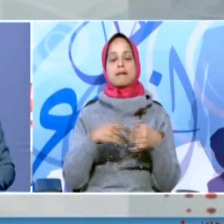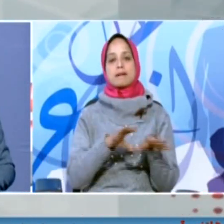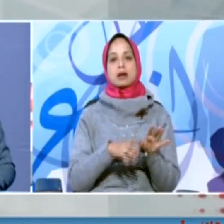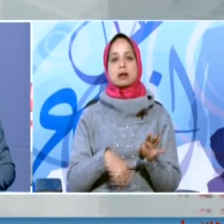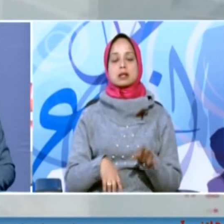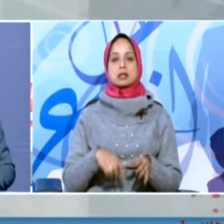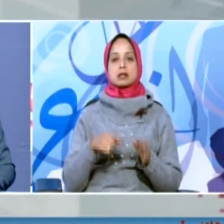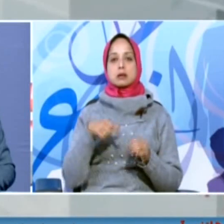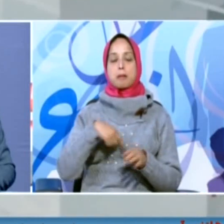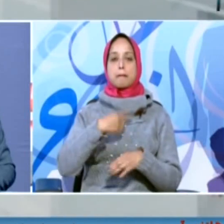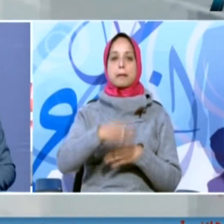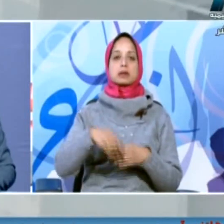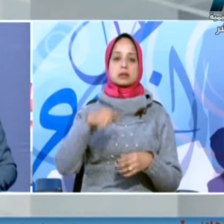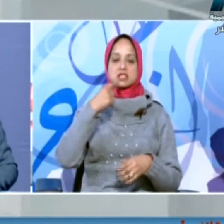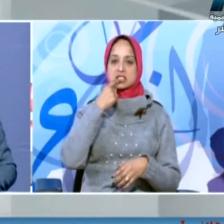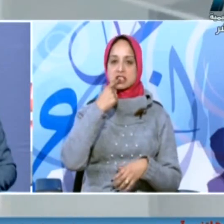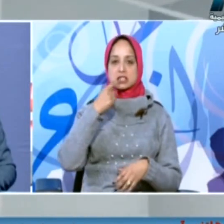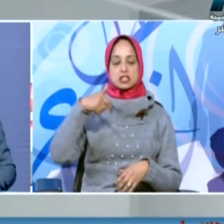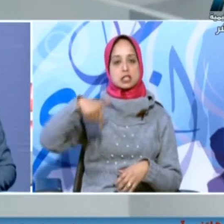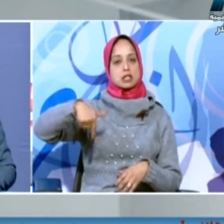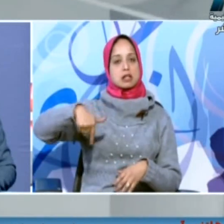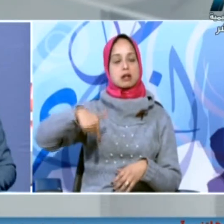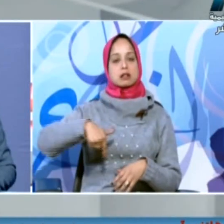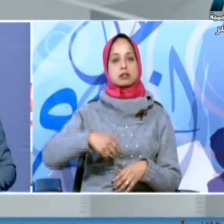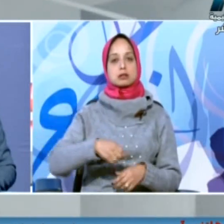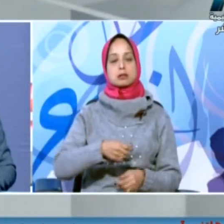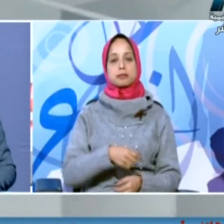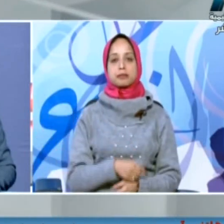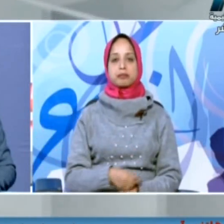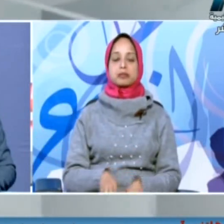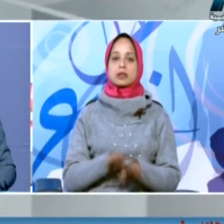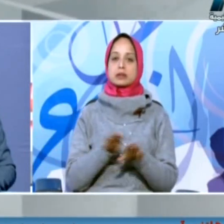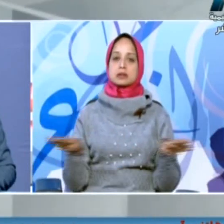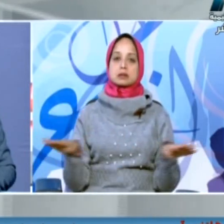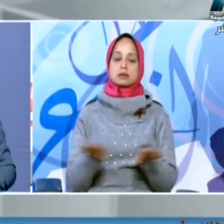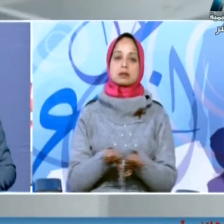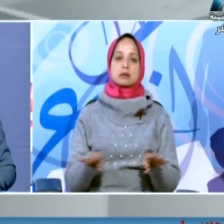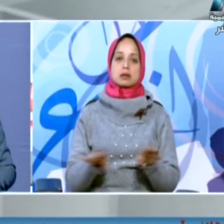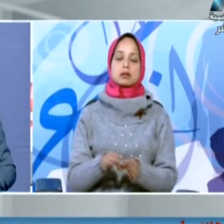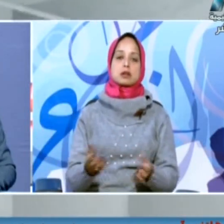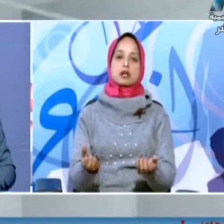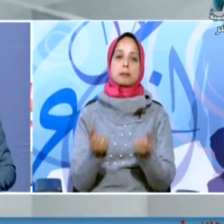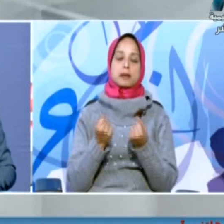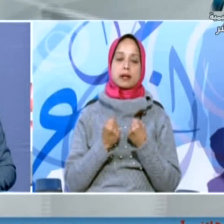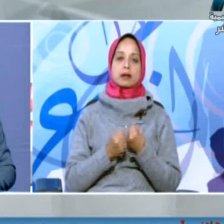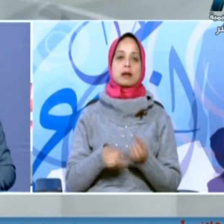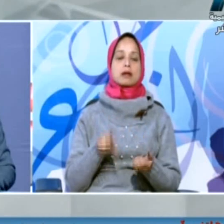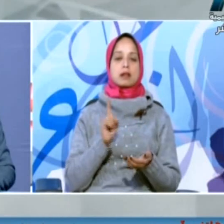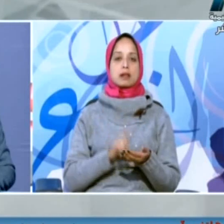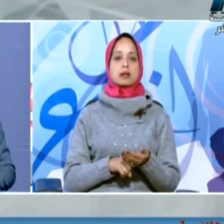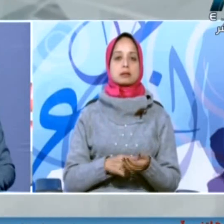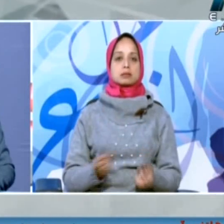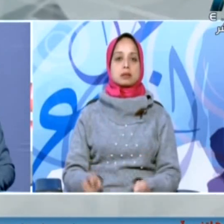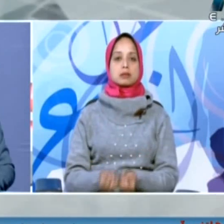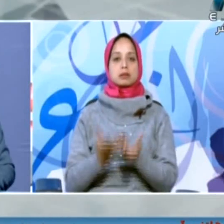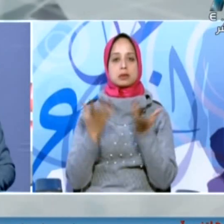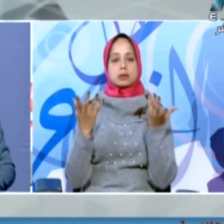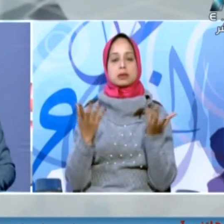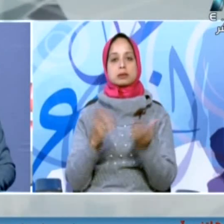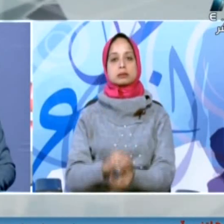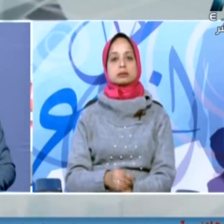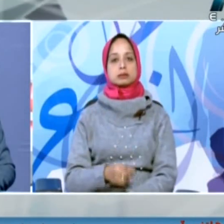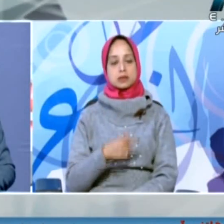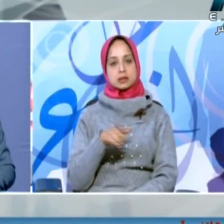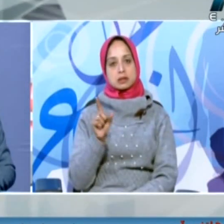الضريبه. طب نتيجه قانون المقابله ايه يا ندى؟ استقرار الملكيه والاهتمام بالانتاج. تمام يا بنتي؟